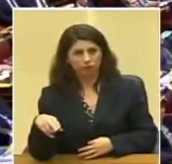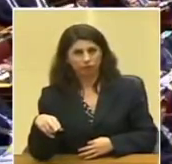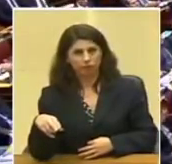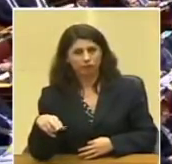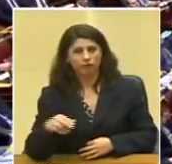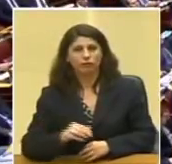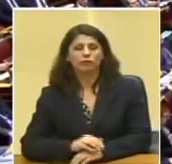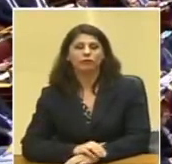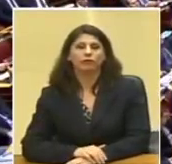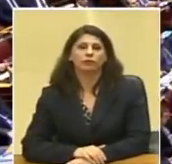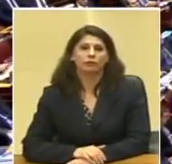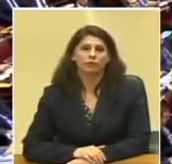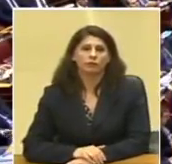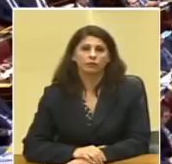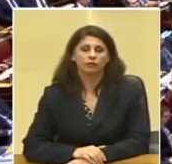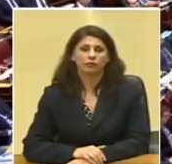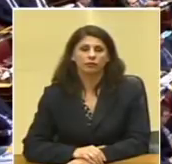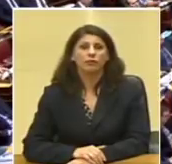σήμερα